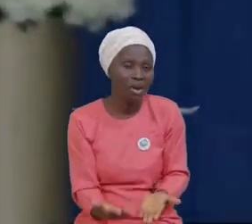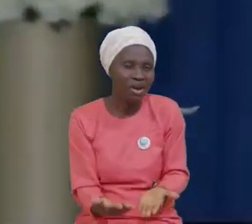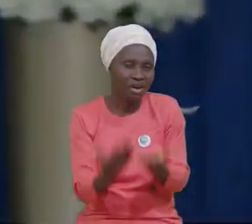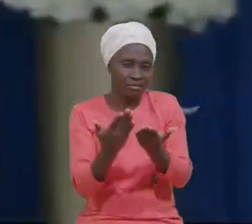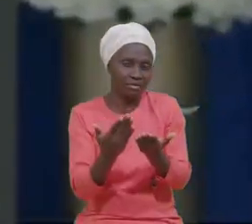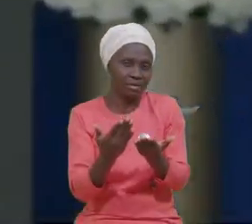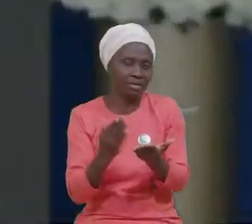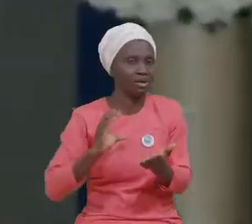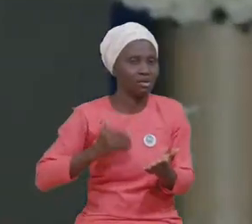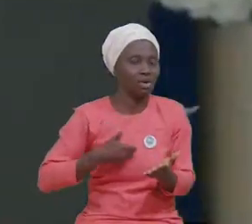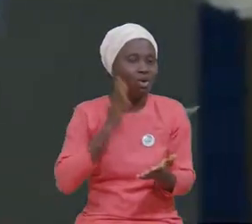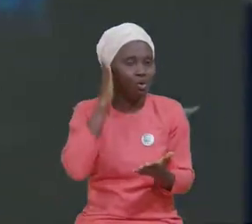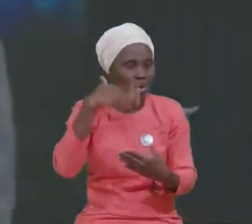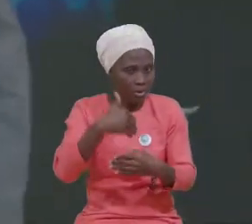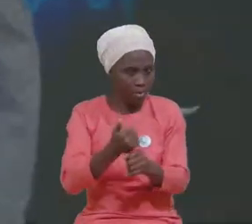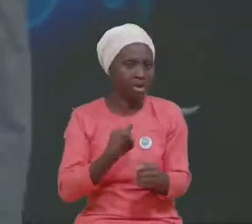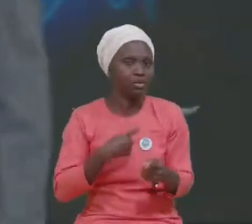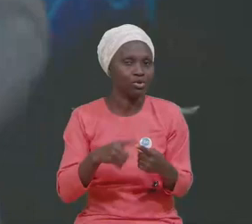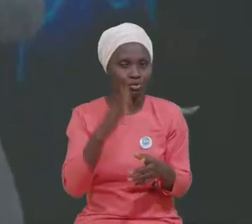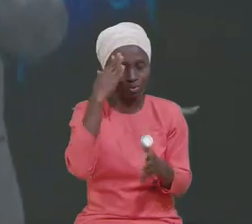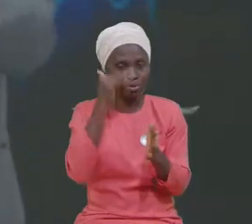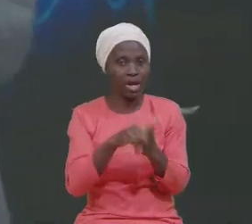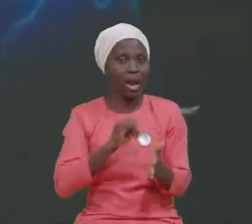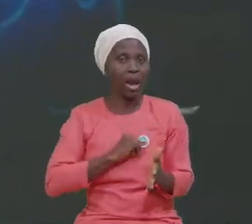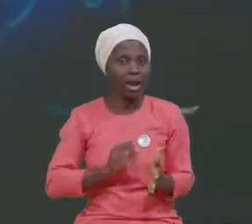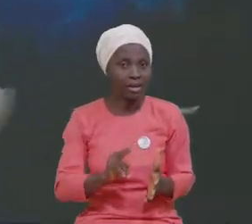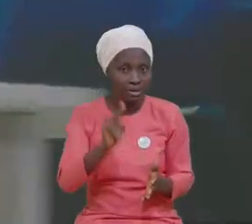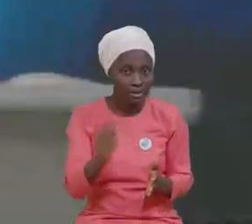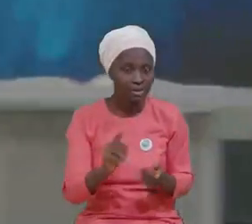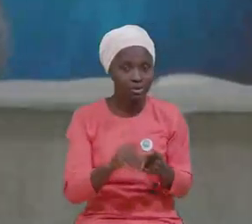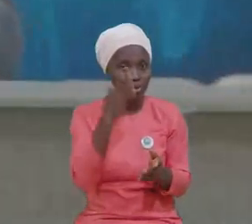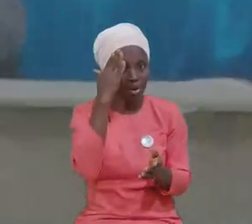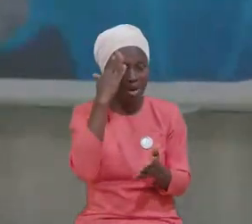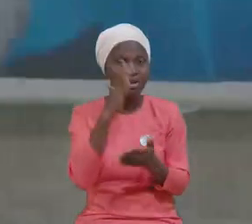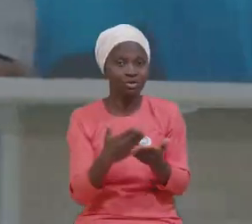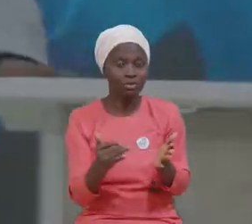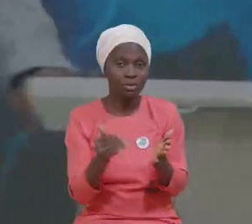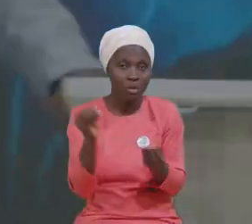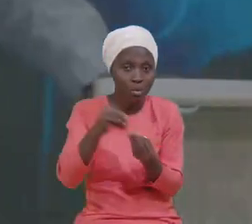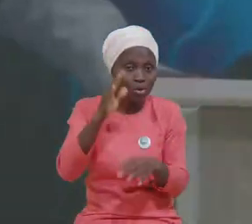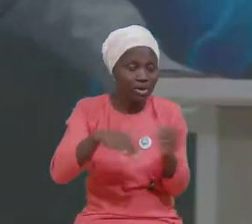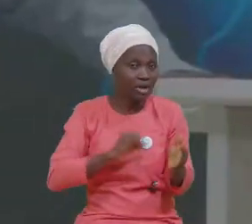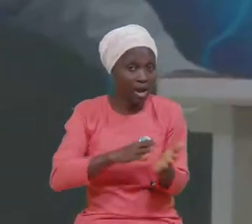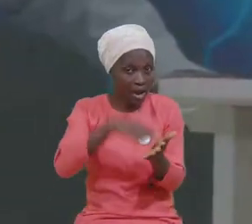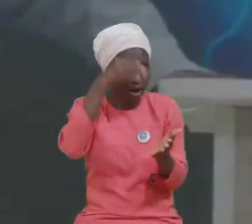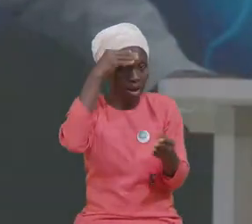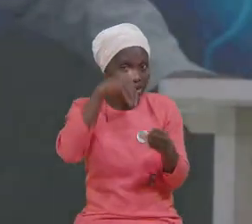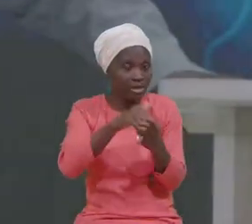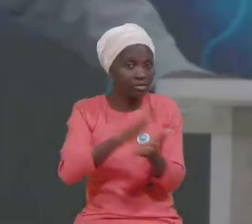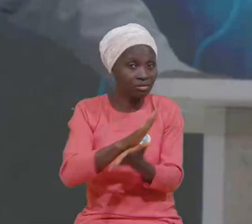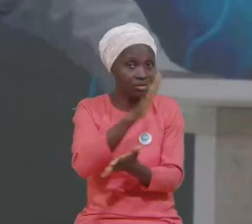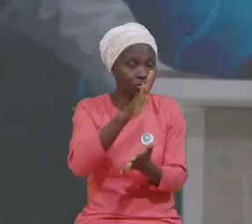cet esprit élevé m'amènera à savoir que je dois apprendre quelque chose, puisque j'ai appris à